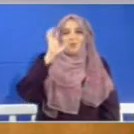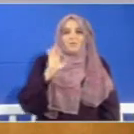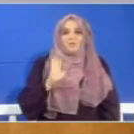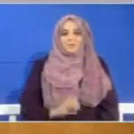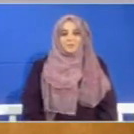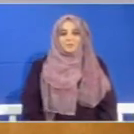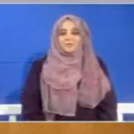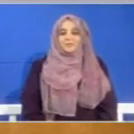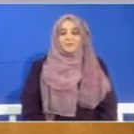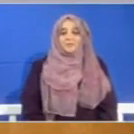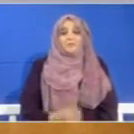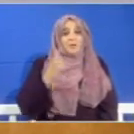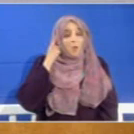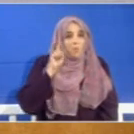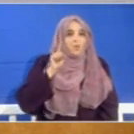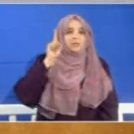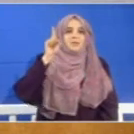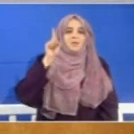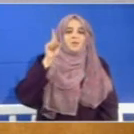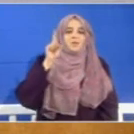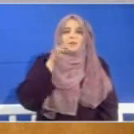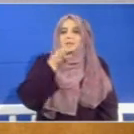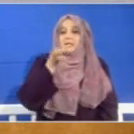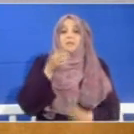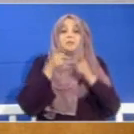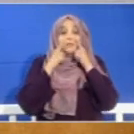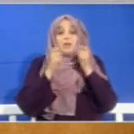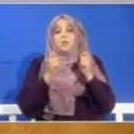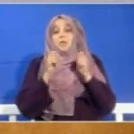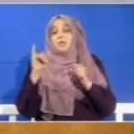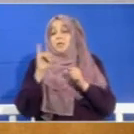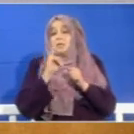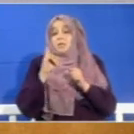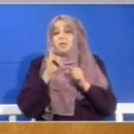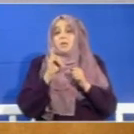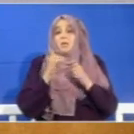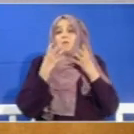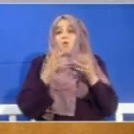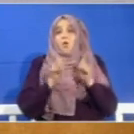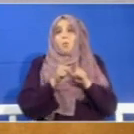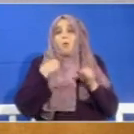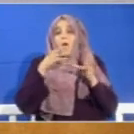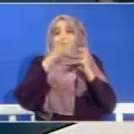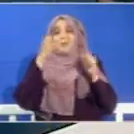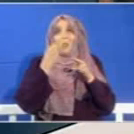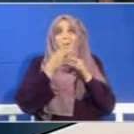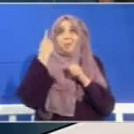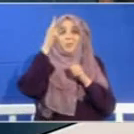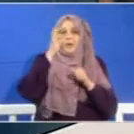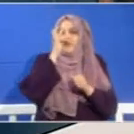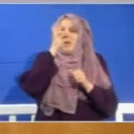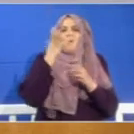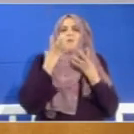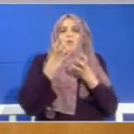وتعالى. ولذلك توعد الله تعالى بقسم الظهر في جهنم لمن وجد في